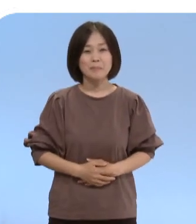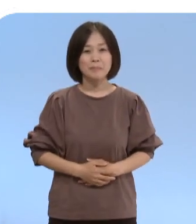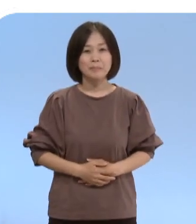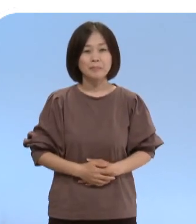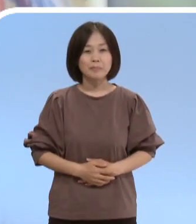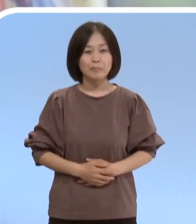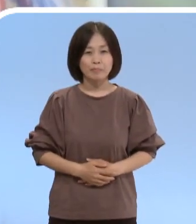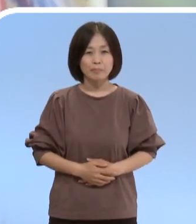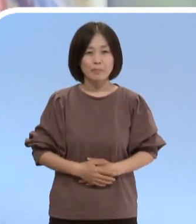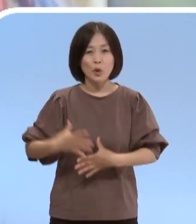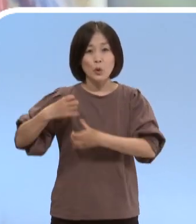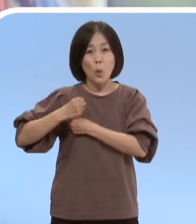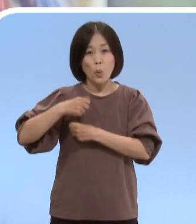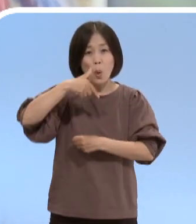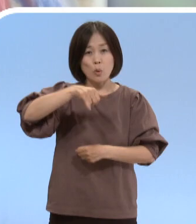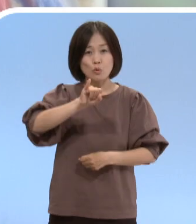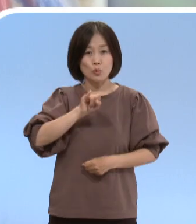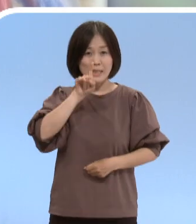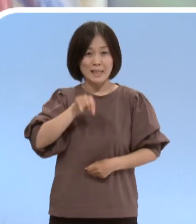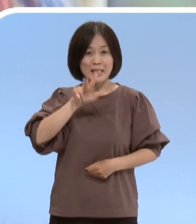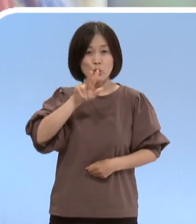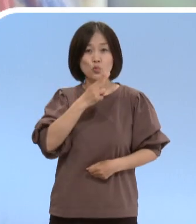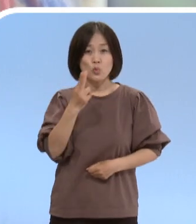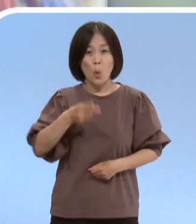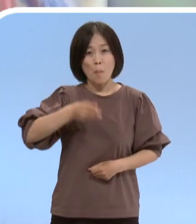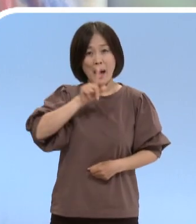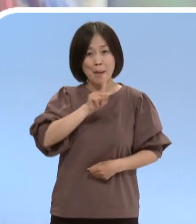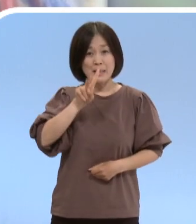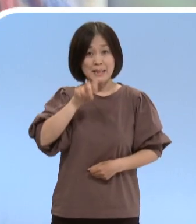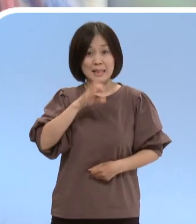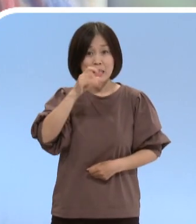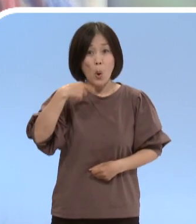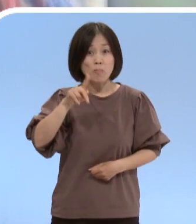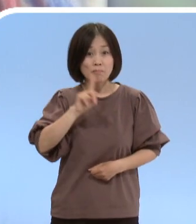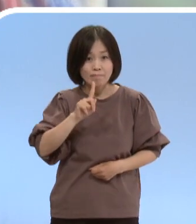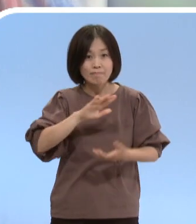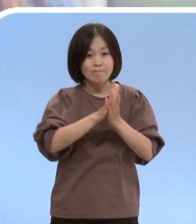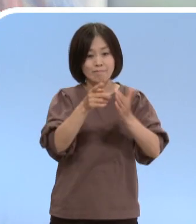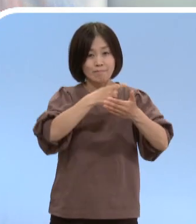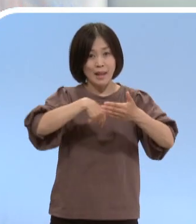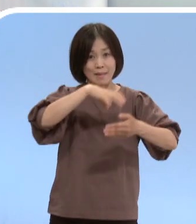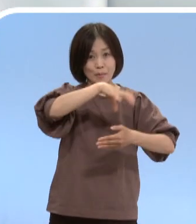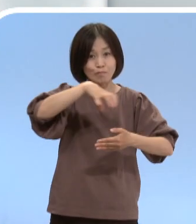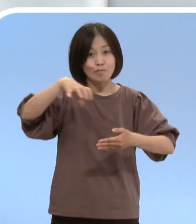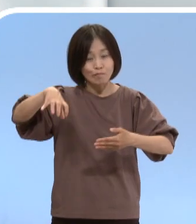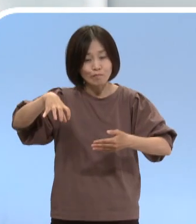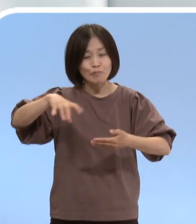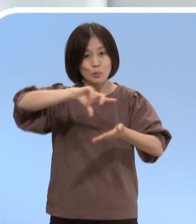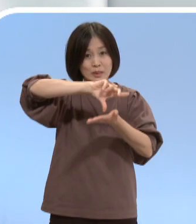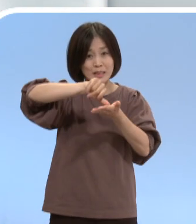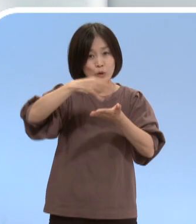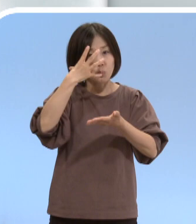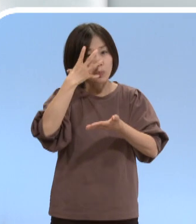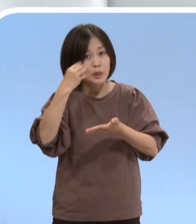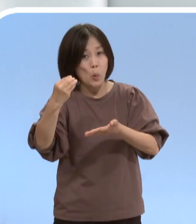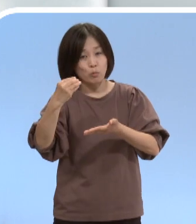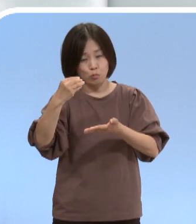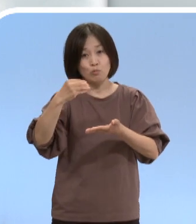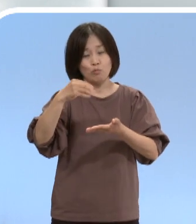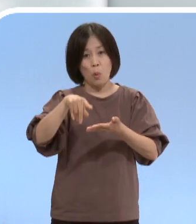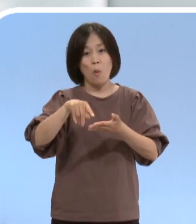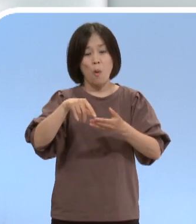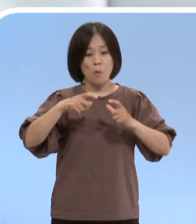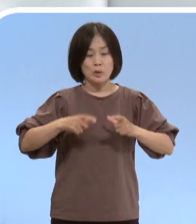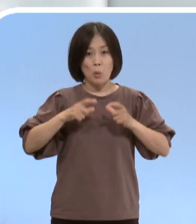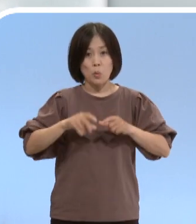ぎゅ 兵庫フィールドパビリオンとは、県内各地の活動の現場、いわゆるフィールドの魅